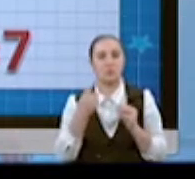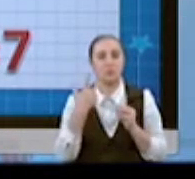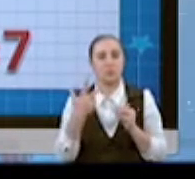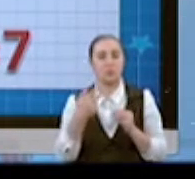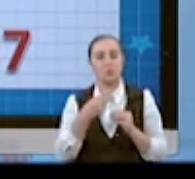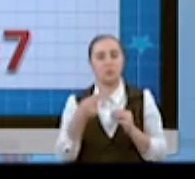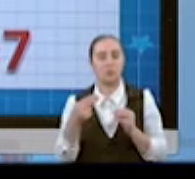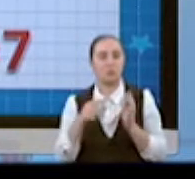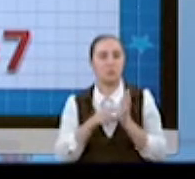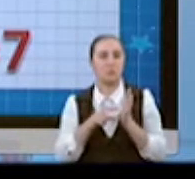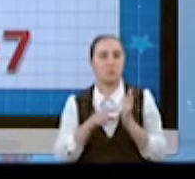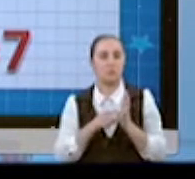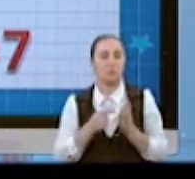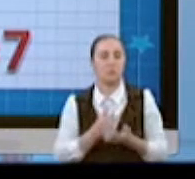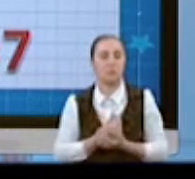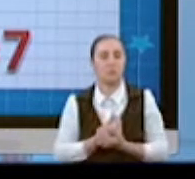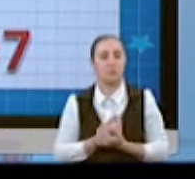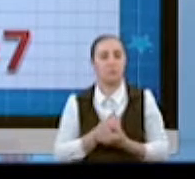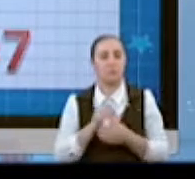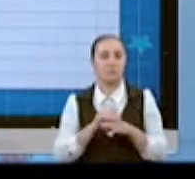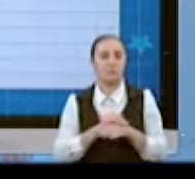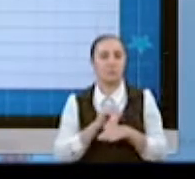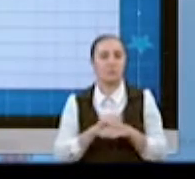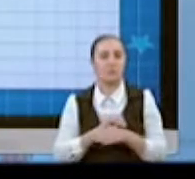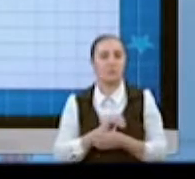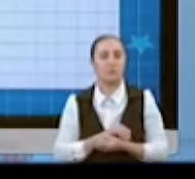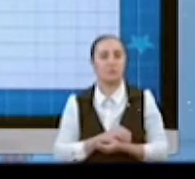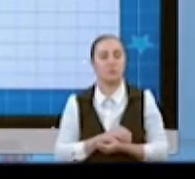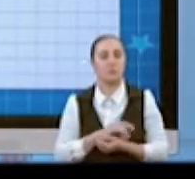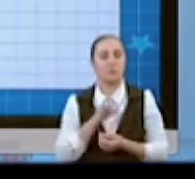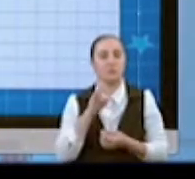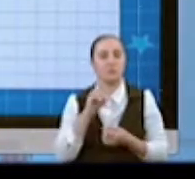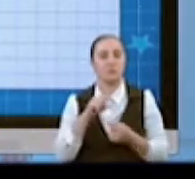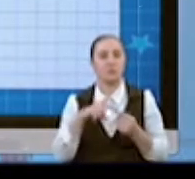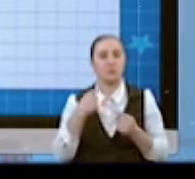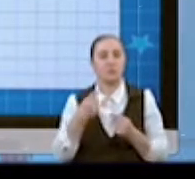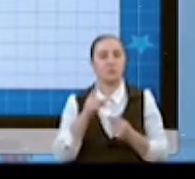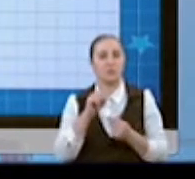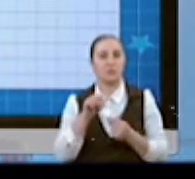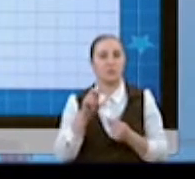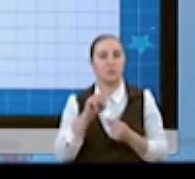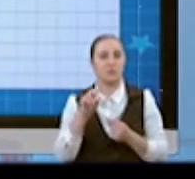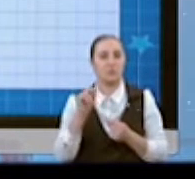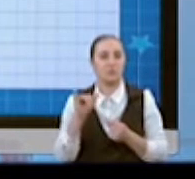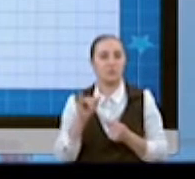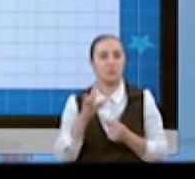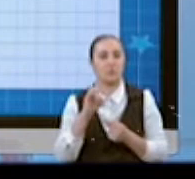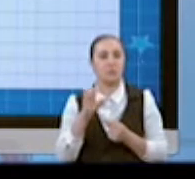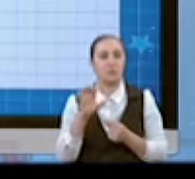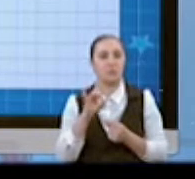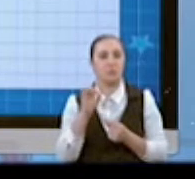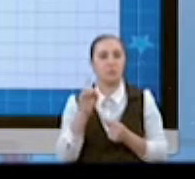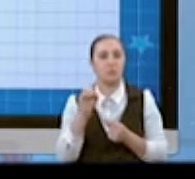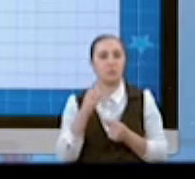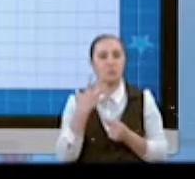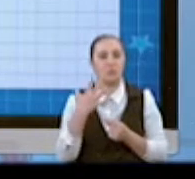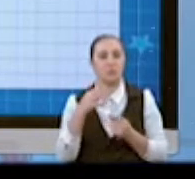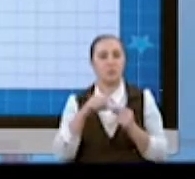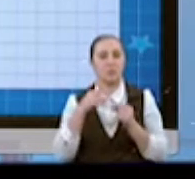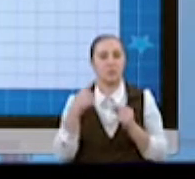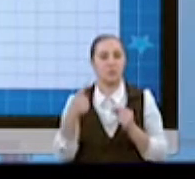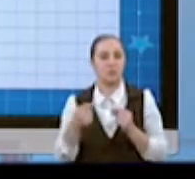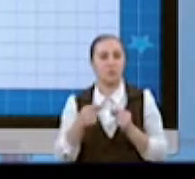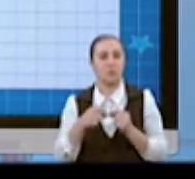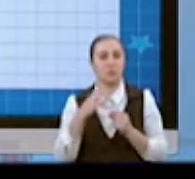3, получаем 7. Молодцы! Следующая задача. На березе 5